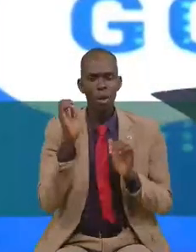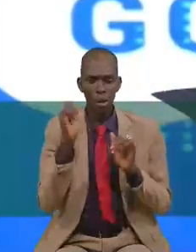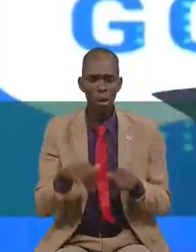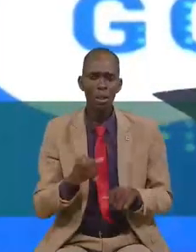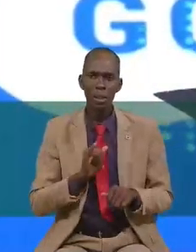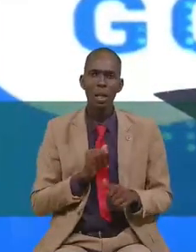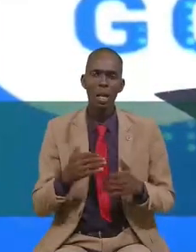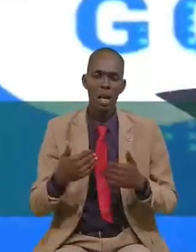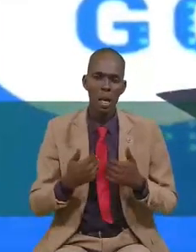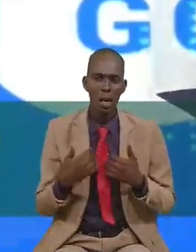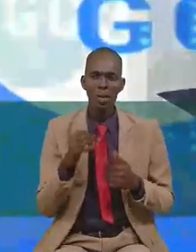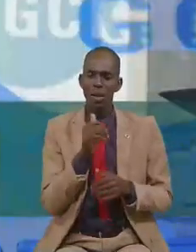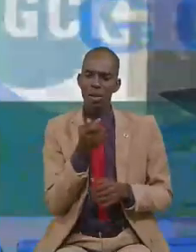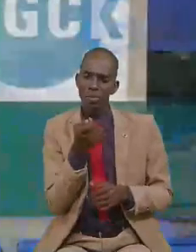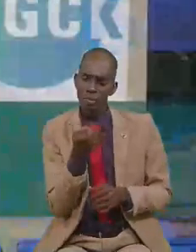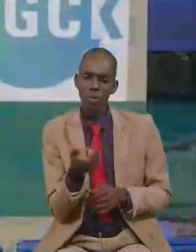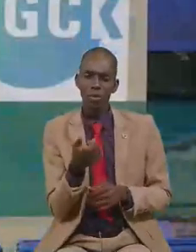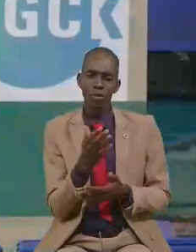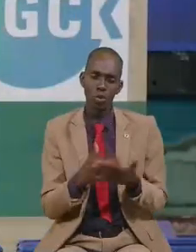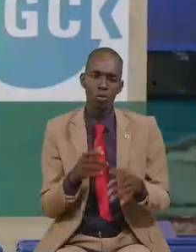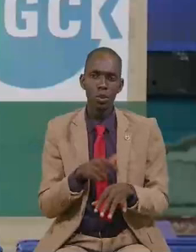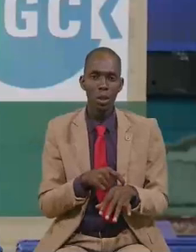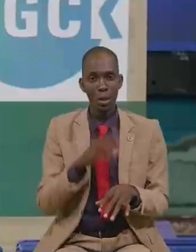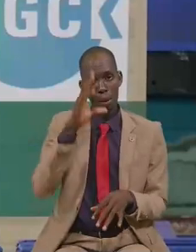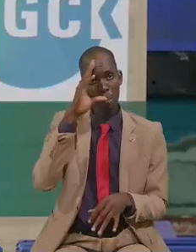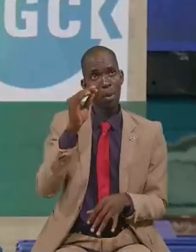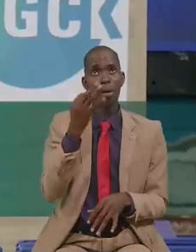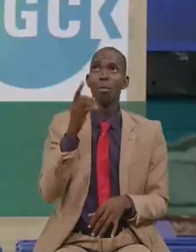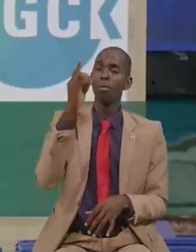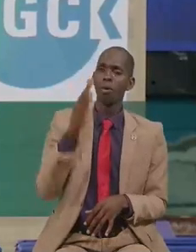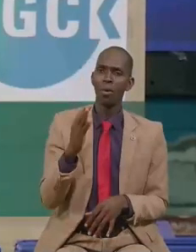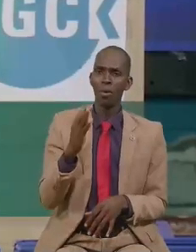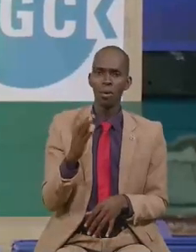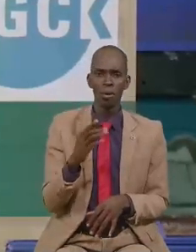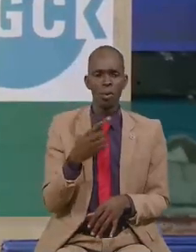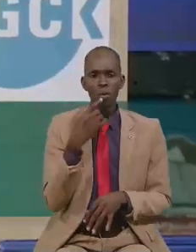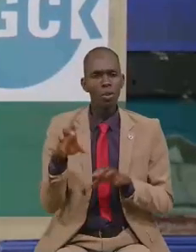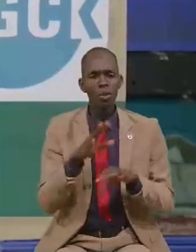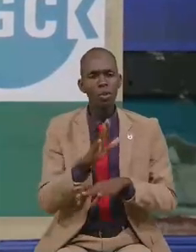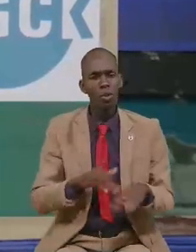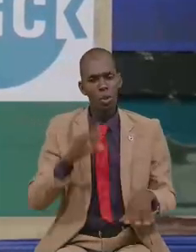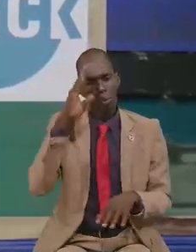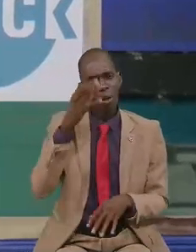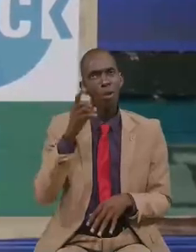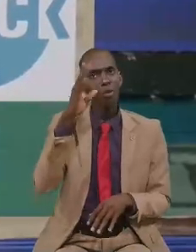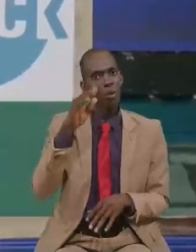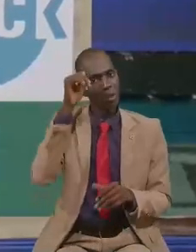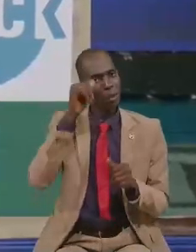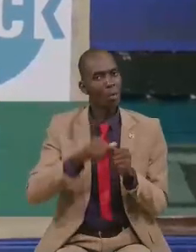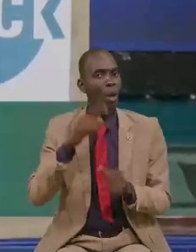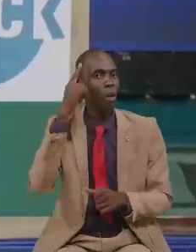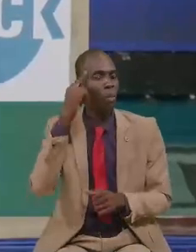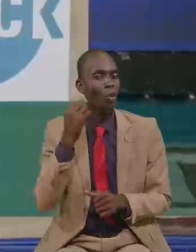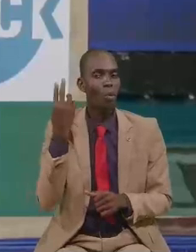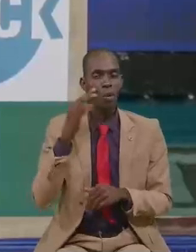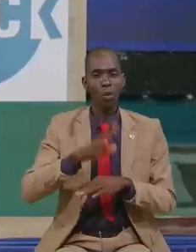est-ce que je peux avoir un peu de ton temps, homme de Dieu? Comment on appelait Moïse homme de Dieu?